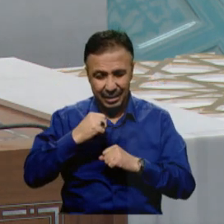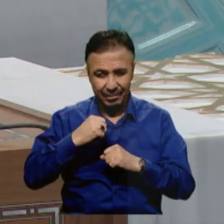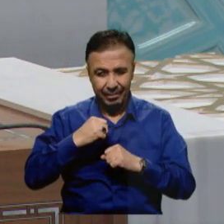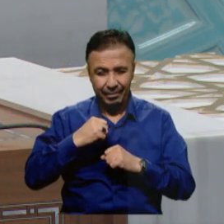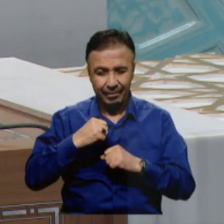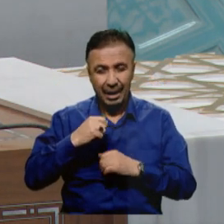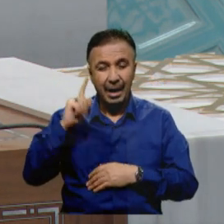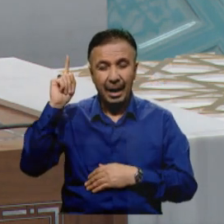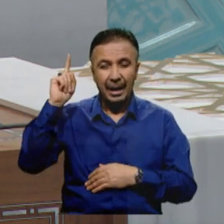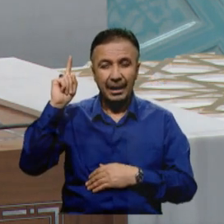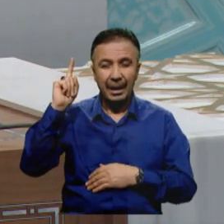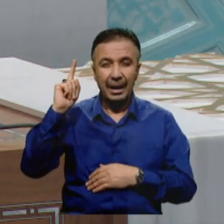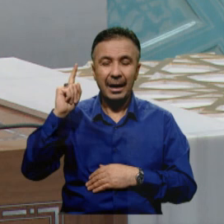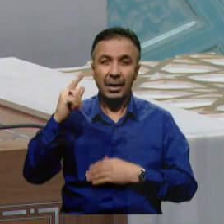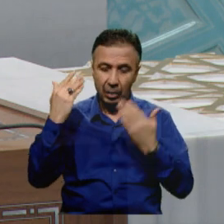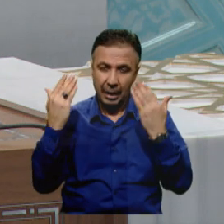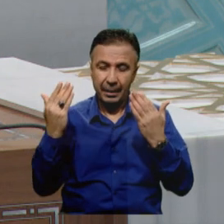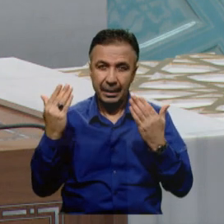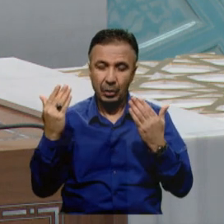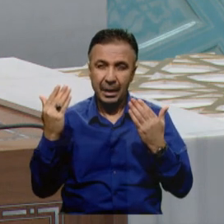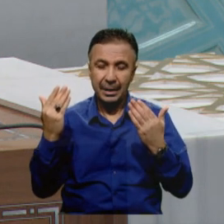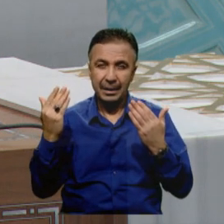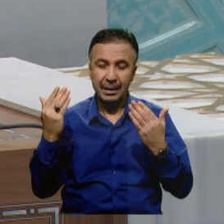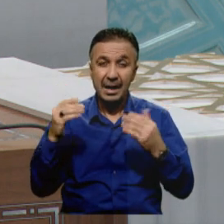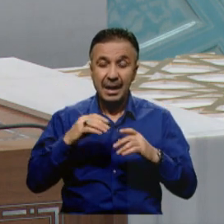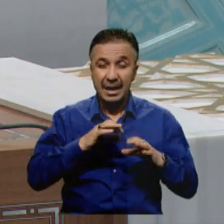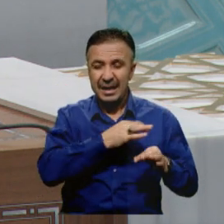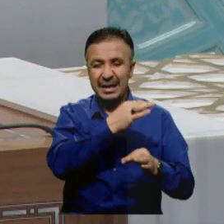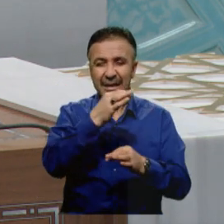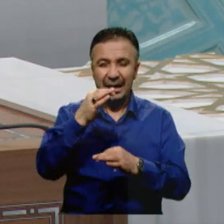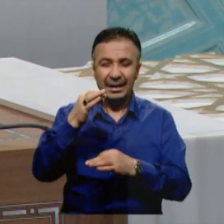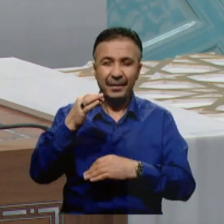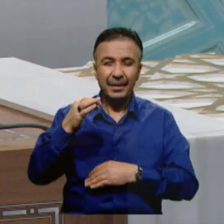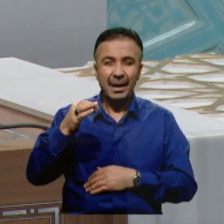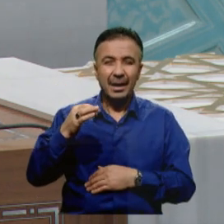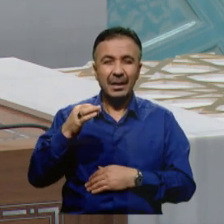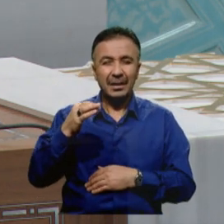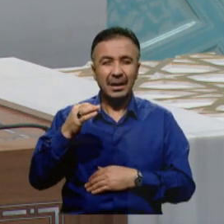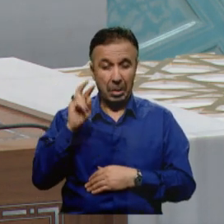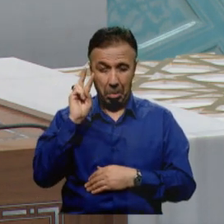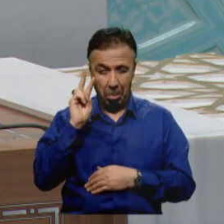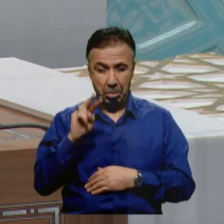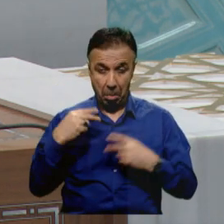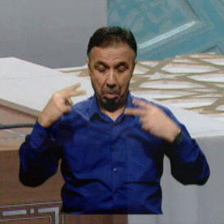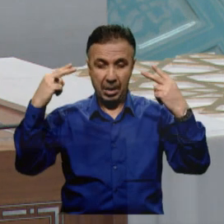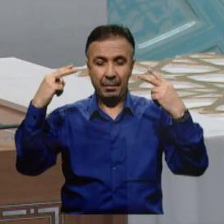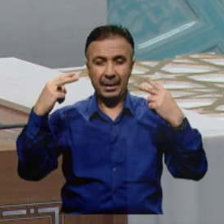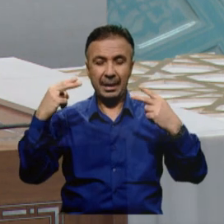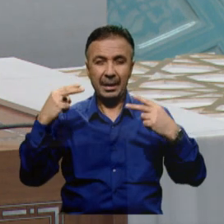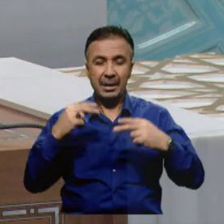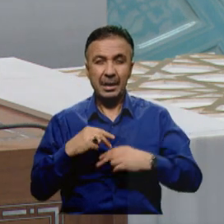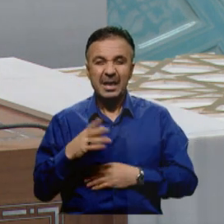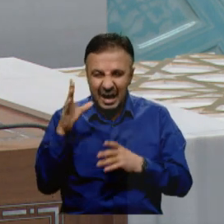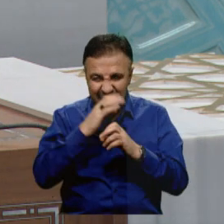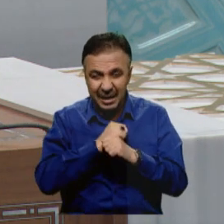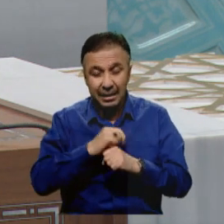ederken insanlara da gösterme arzusu gizli şirktir. Bu da ibadetleri yok eder, Allah